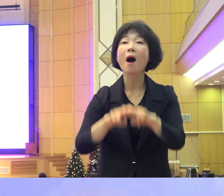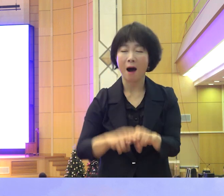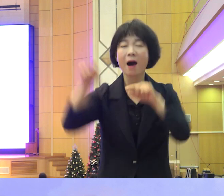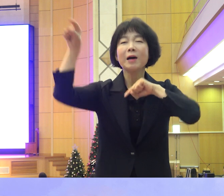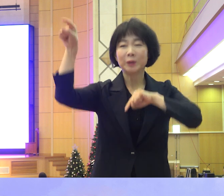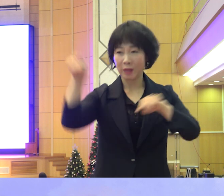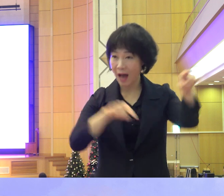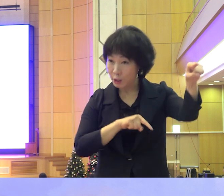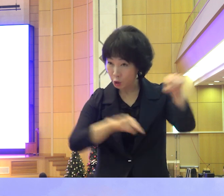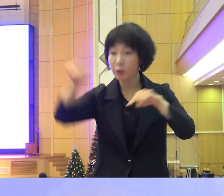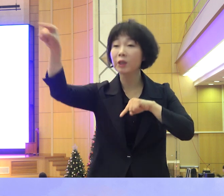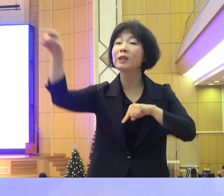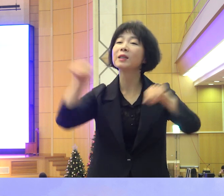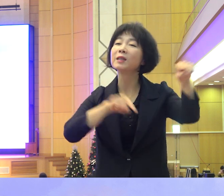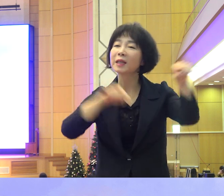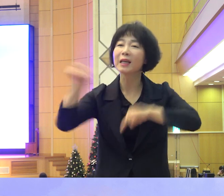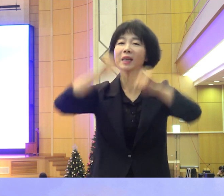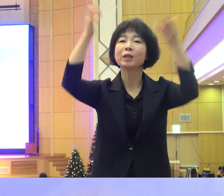다정하사